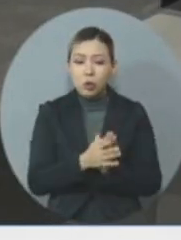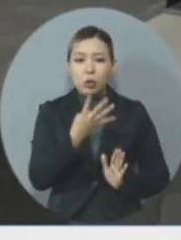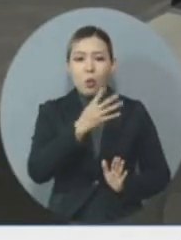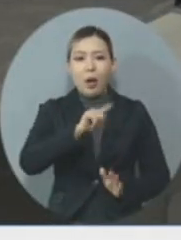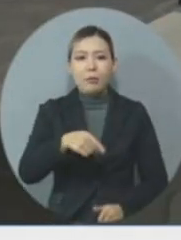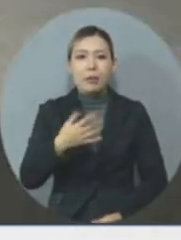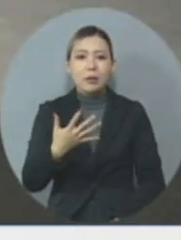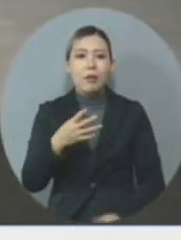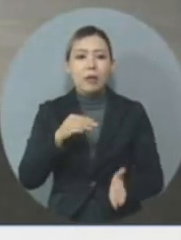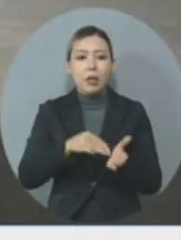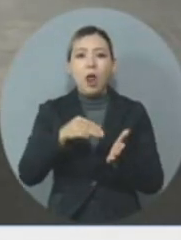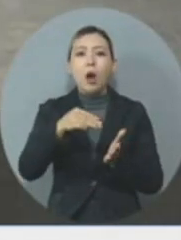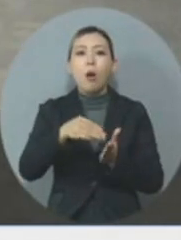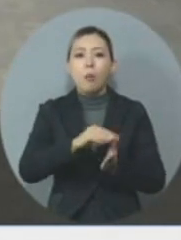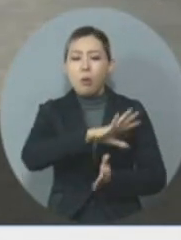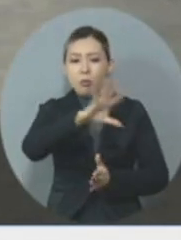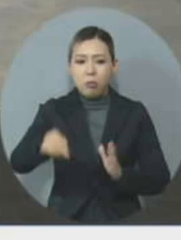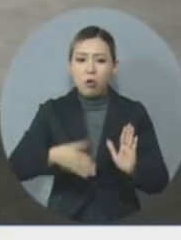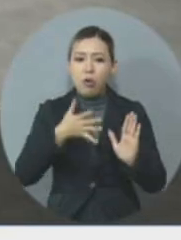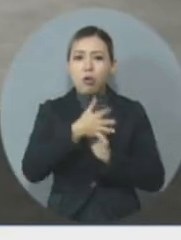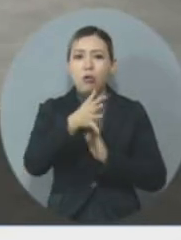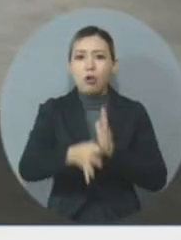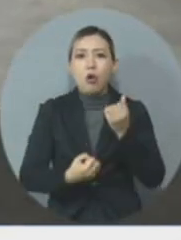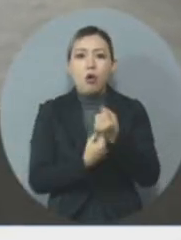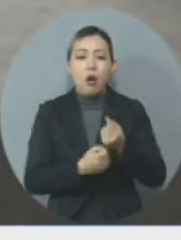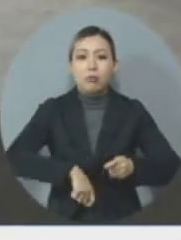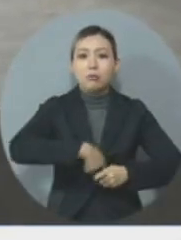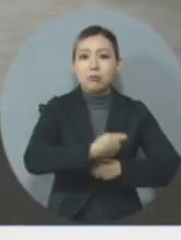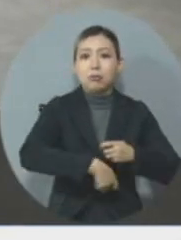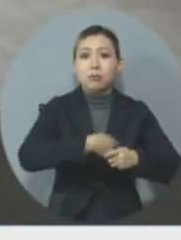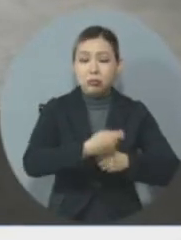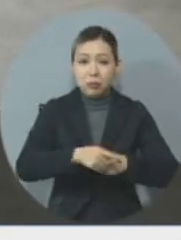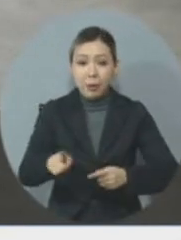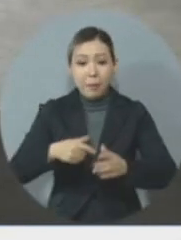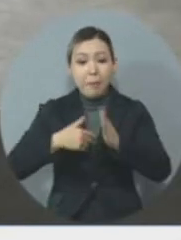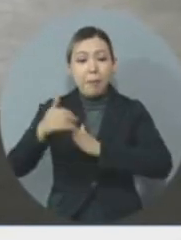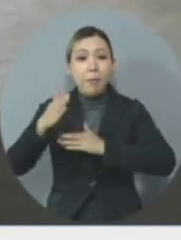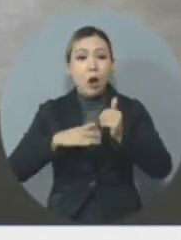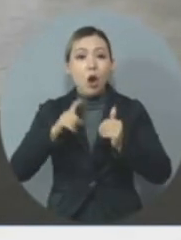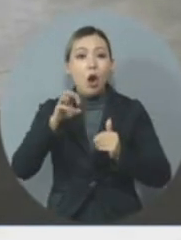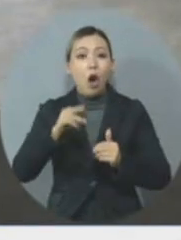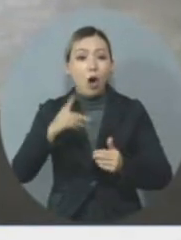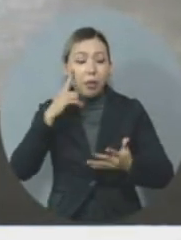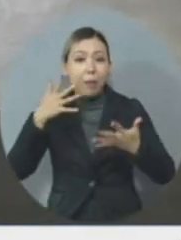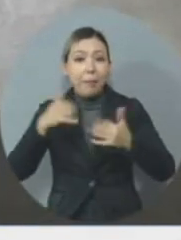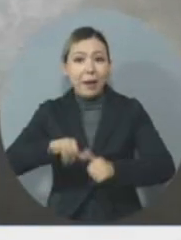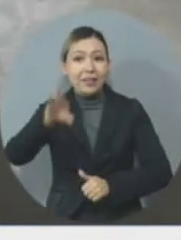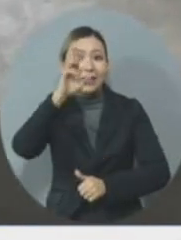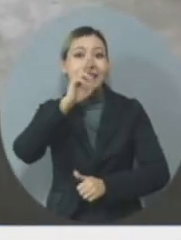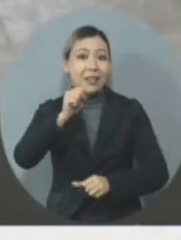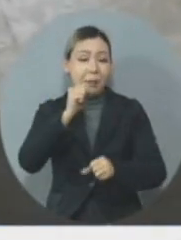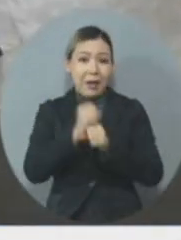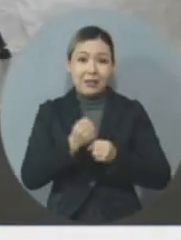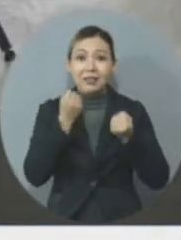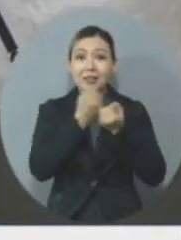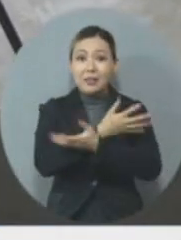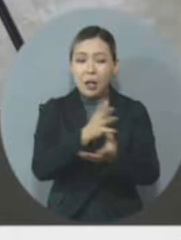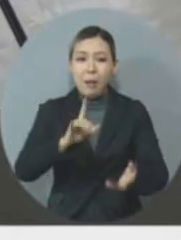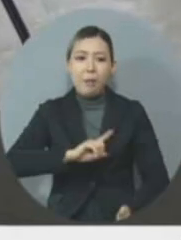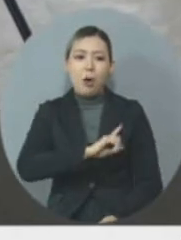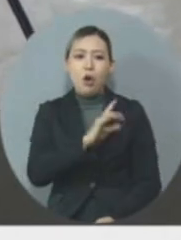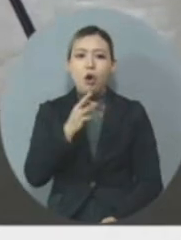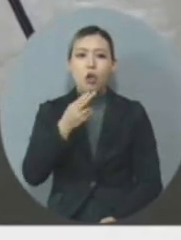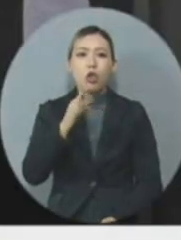тэрбум төгрөгөөр хийгдсэн хөрөнгө оруулалт юм а. Энэ тоног төхөөрөмжүүдийг барилга хот байгуулалтын яамд худалдан авах ажиллагааг зарлаж, Баян Өндөр суманд